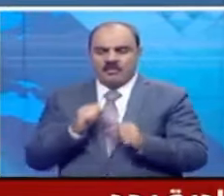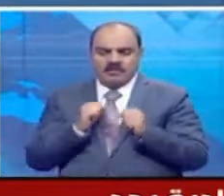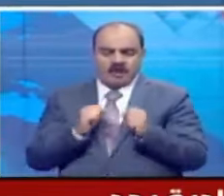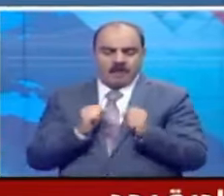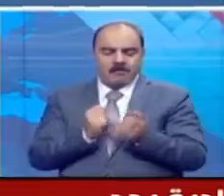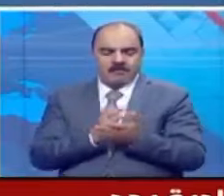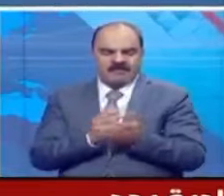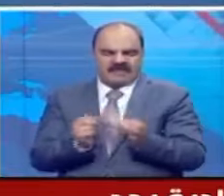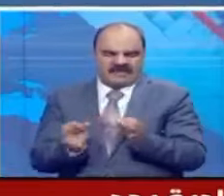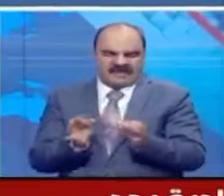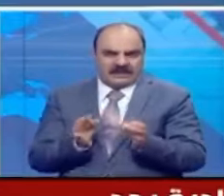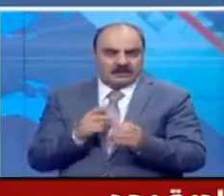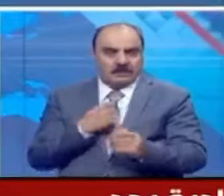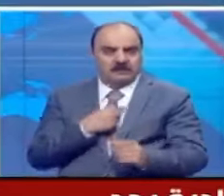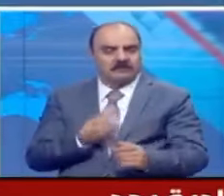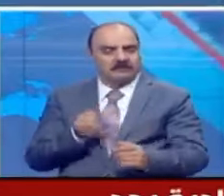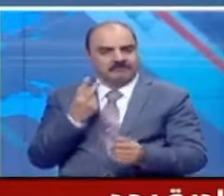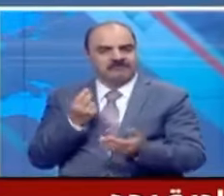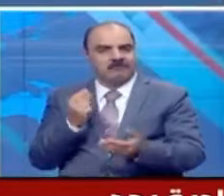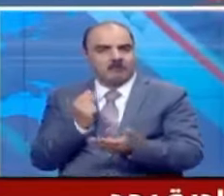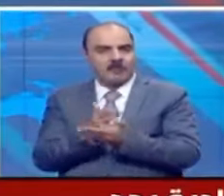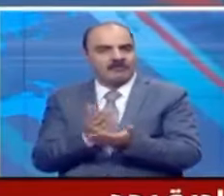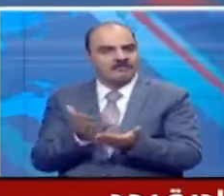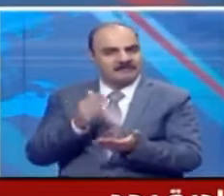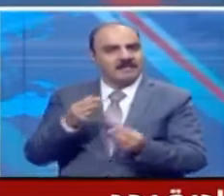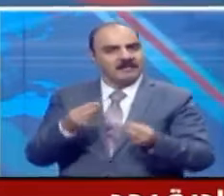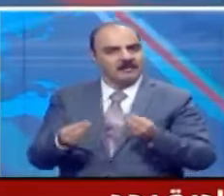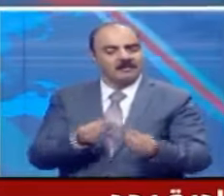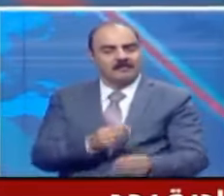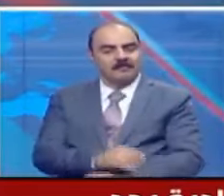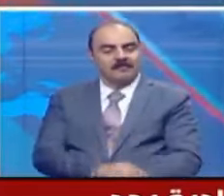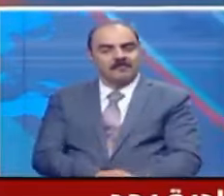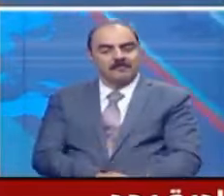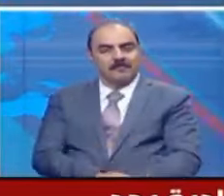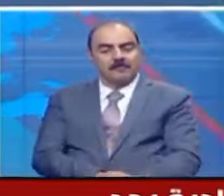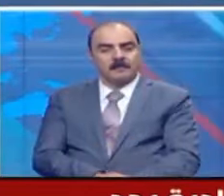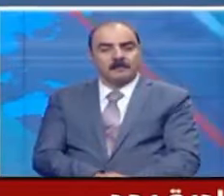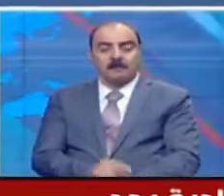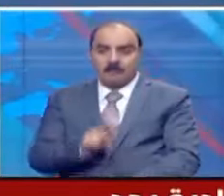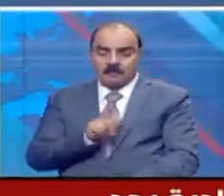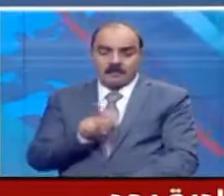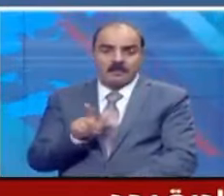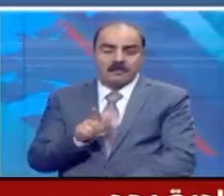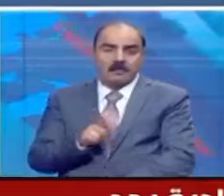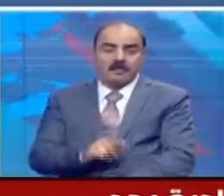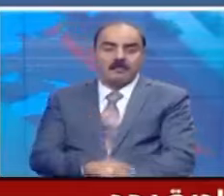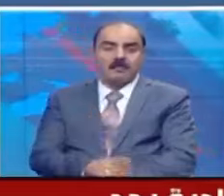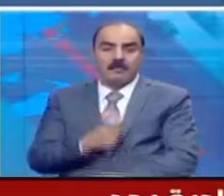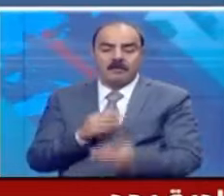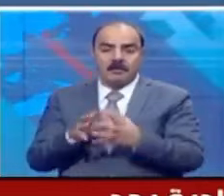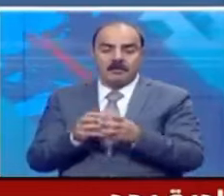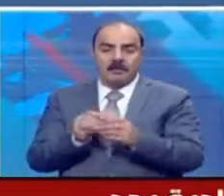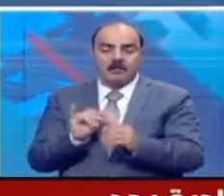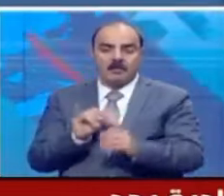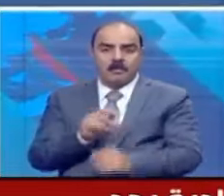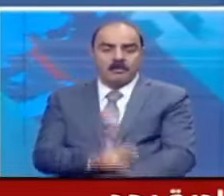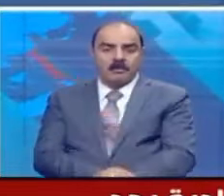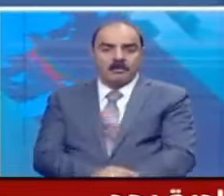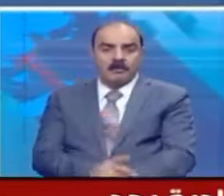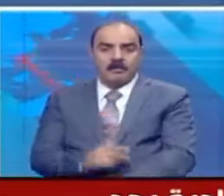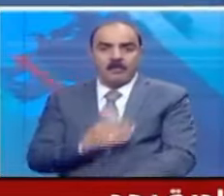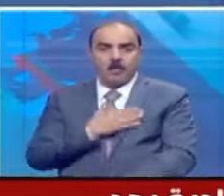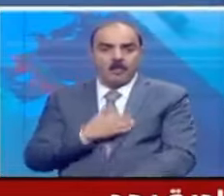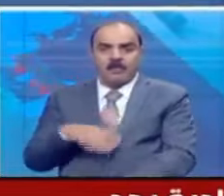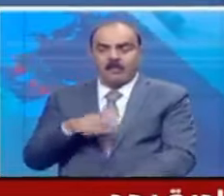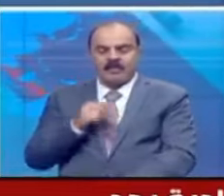نبض الشارع المصري في توقيت مناسب؟ من الممكن أن نتحدث أن الإرادة